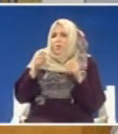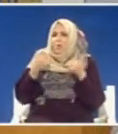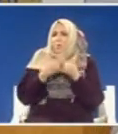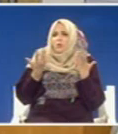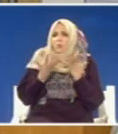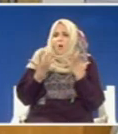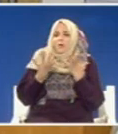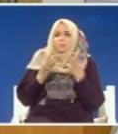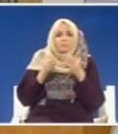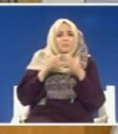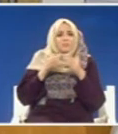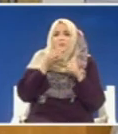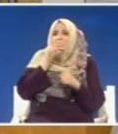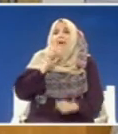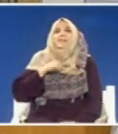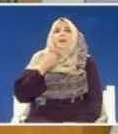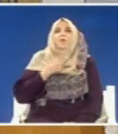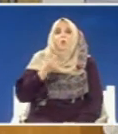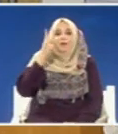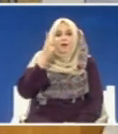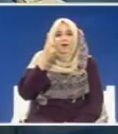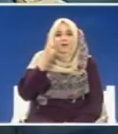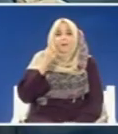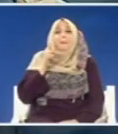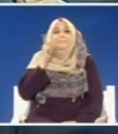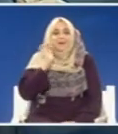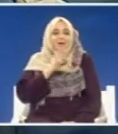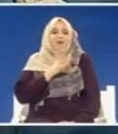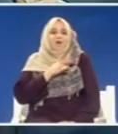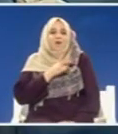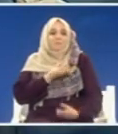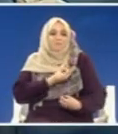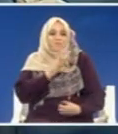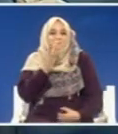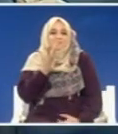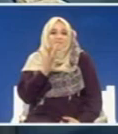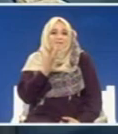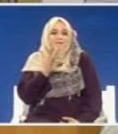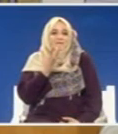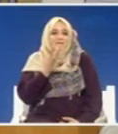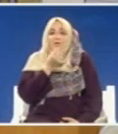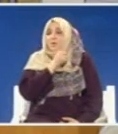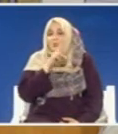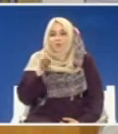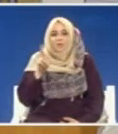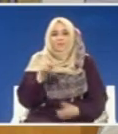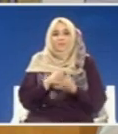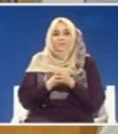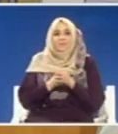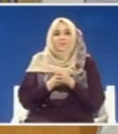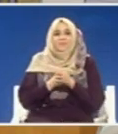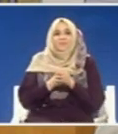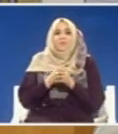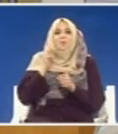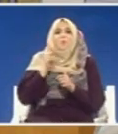كلمة أستغفر الله، لكن تخرج من قلب، من اليقين، لأن الله تعالى لا